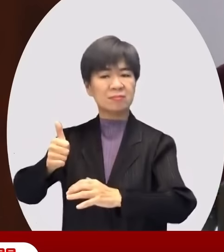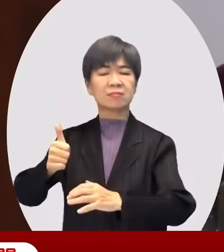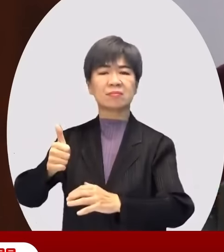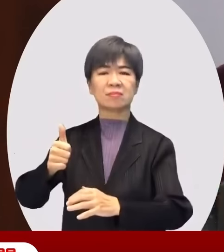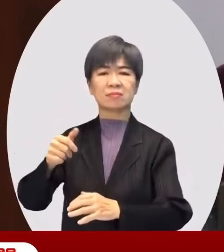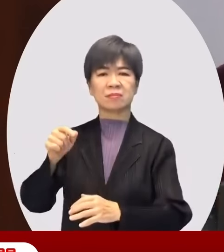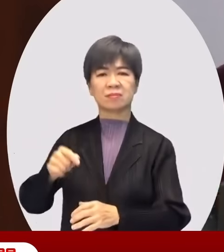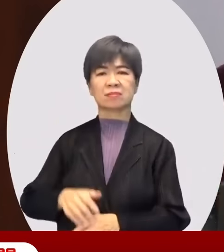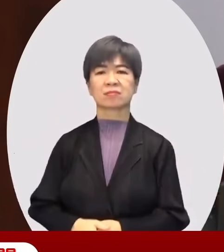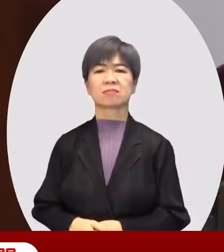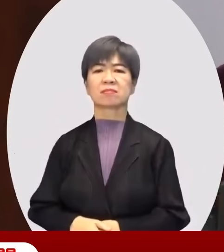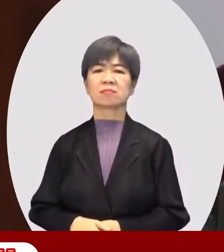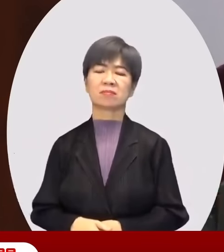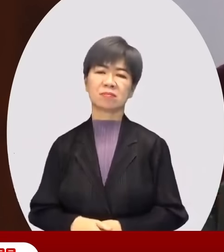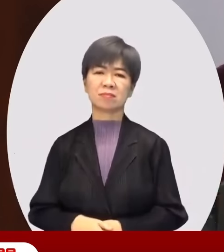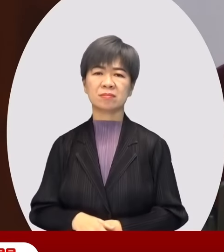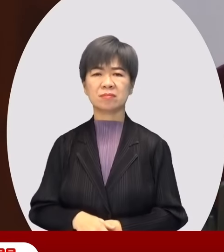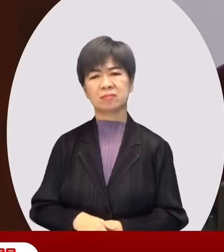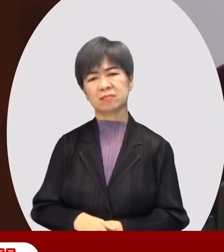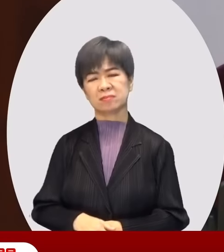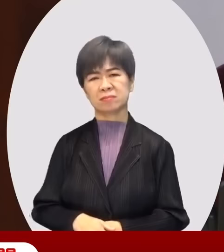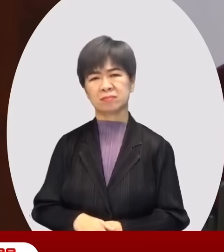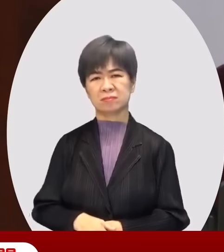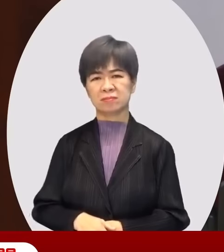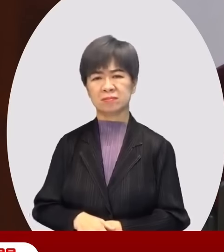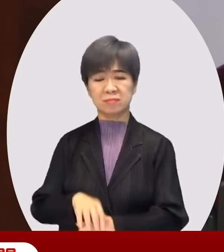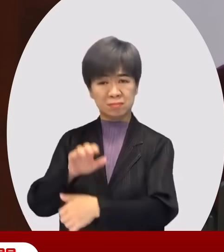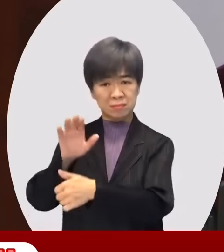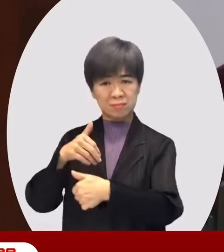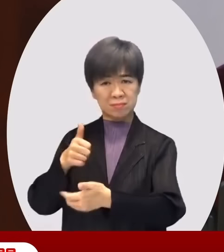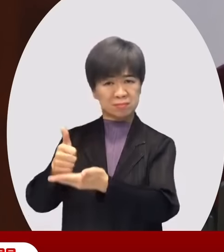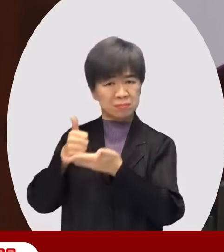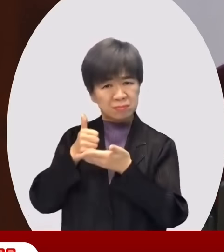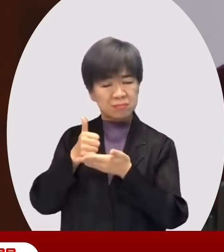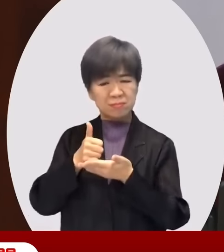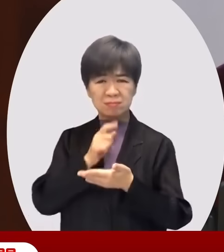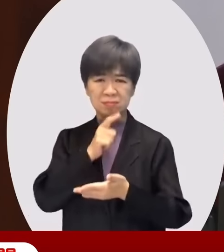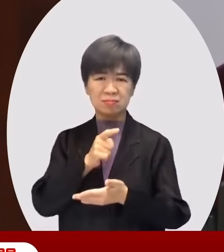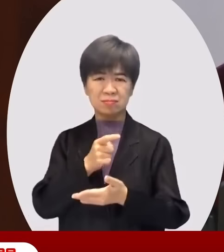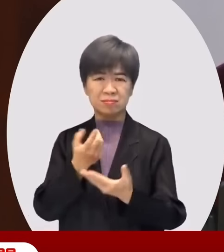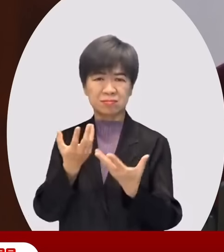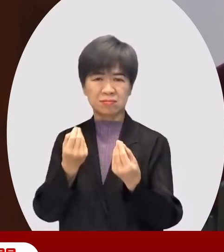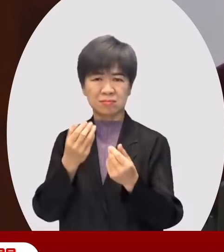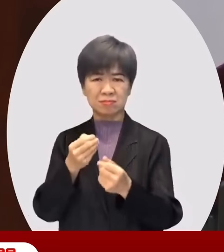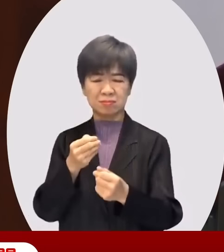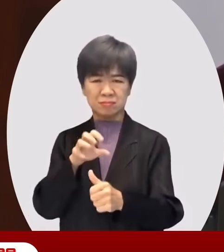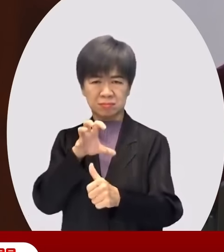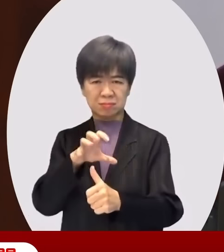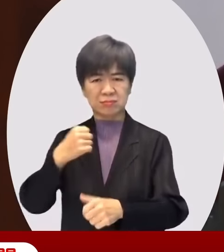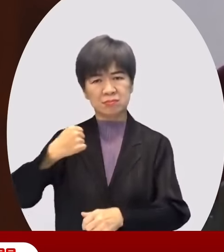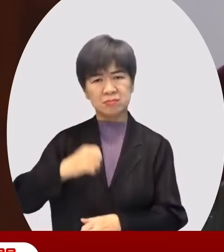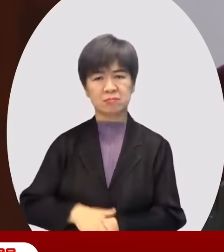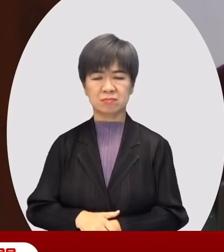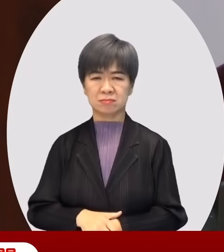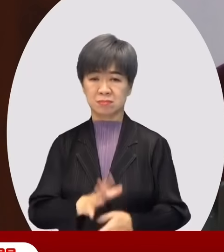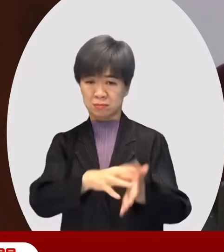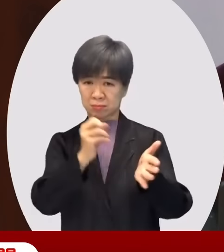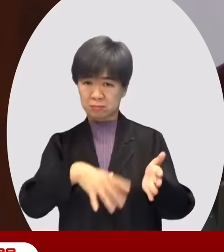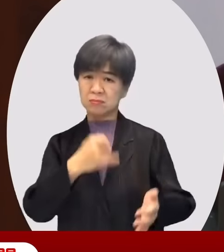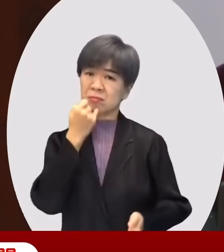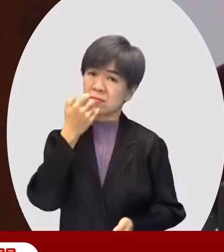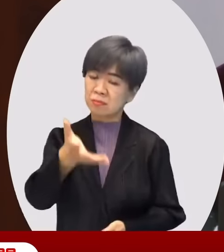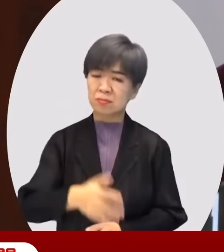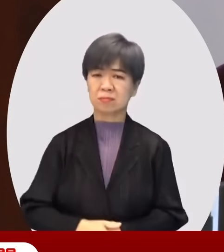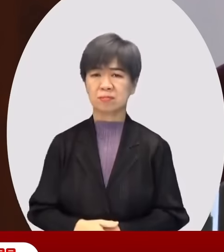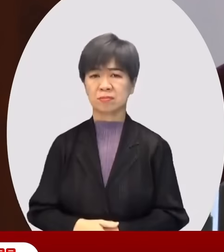发生下却说而不具拘束力，这个规定有何意义？可以自己删除吗？也